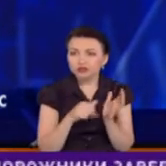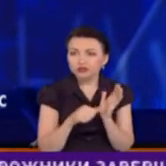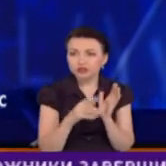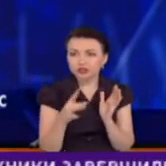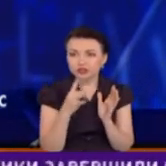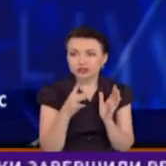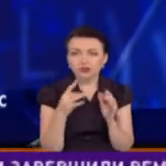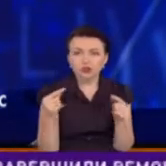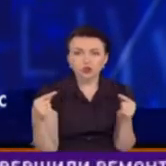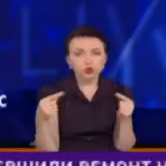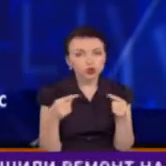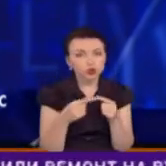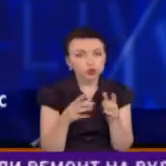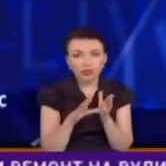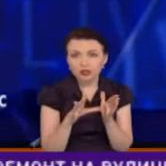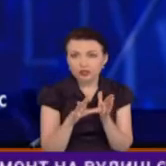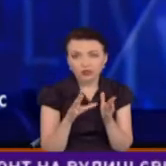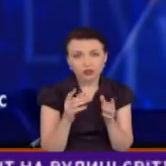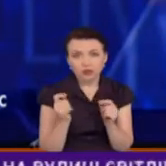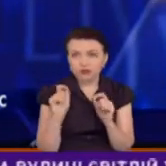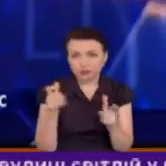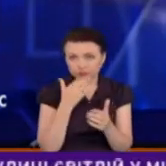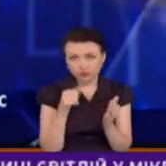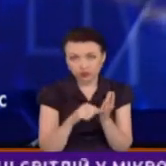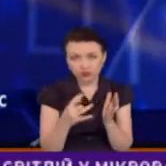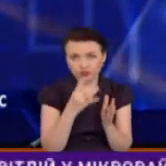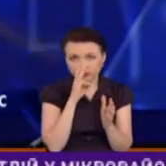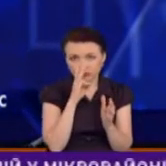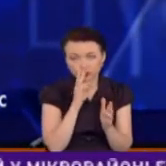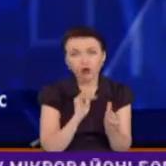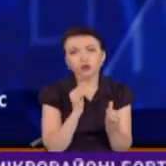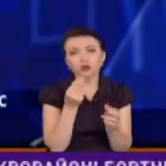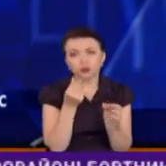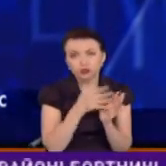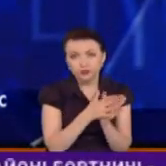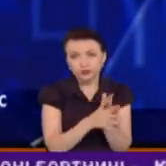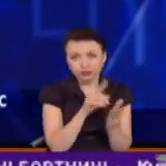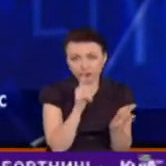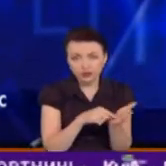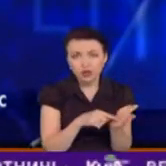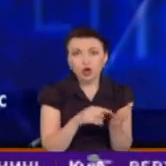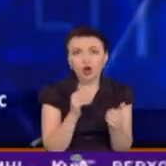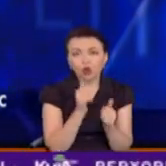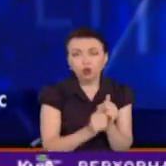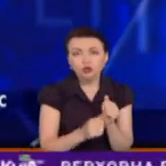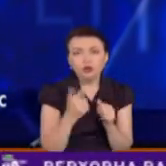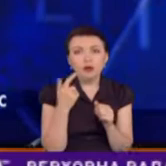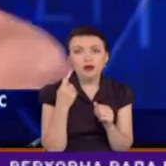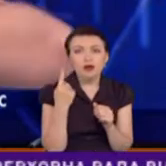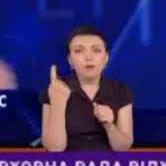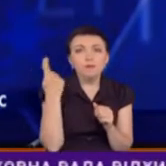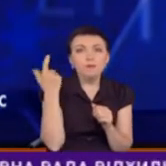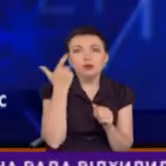Точна електроенергія і заробітна платня не зросли в 6 разів. Питання, куди пішли гроші? Ну, розумієте? Кожний монополіст під шумок